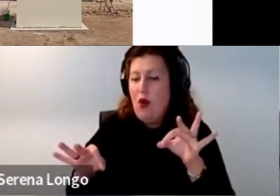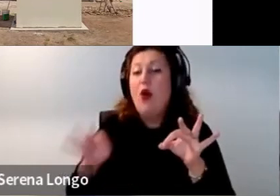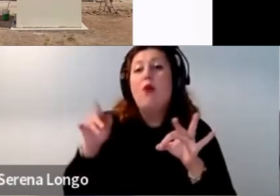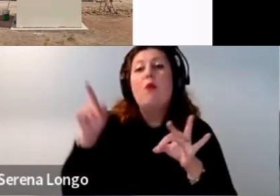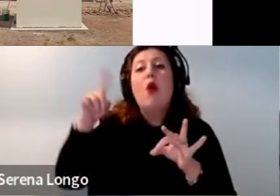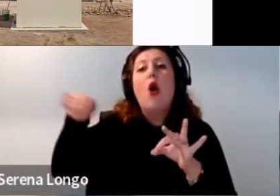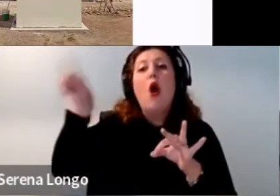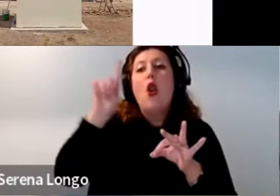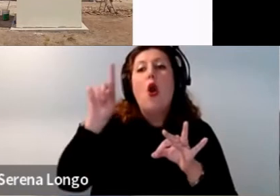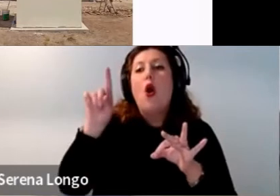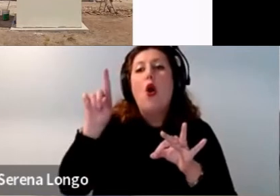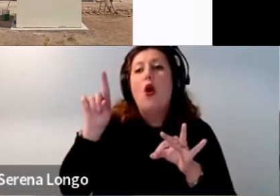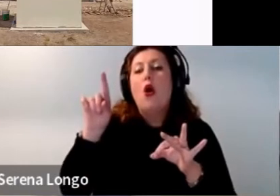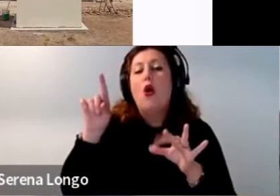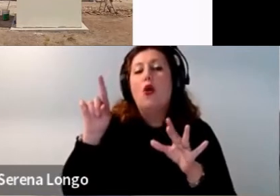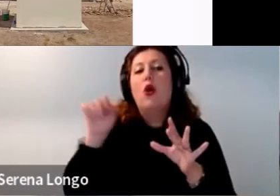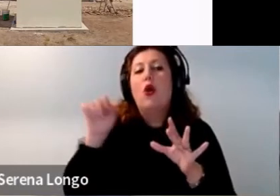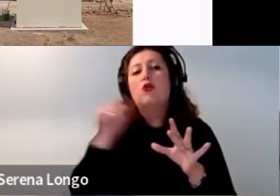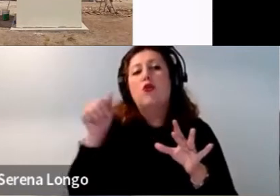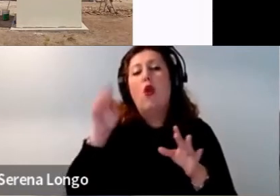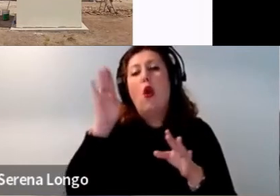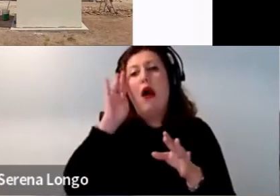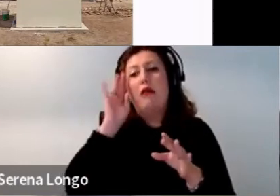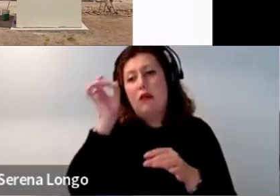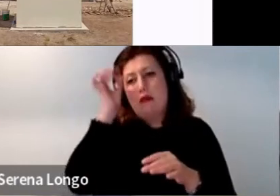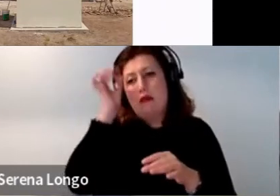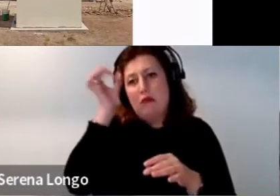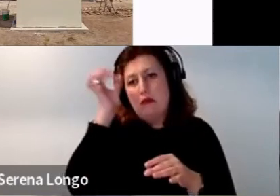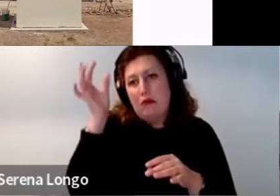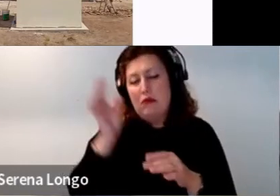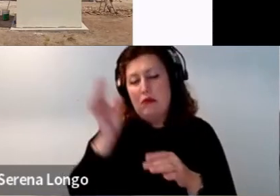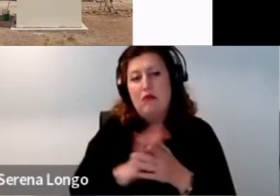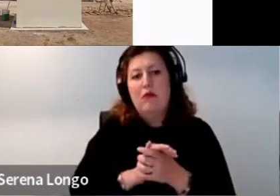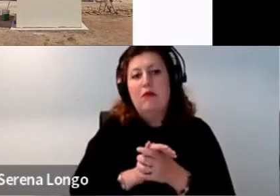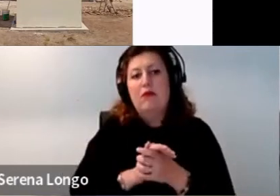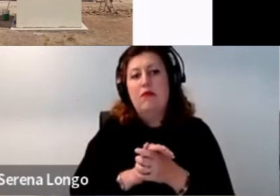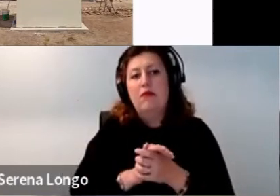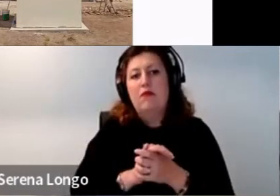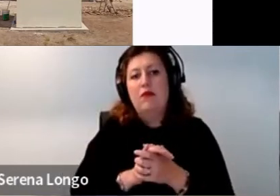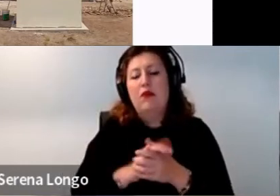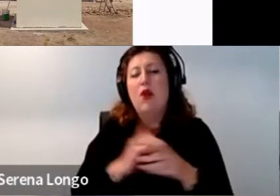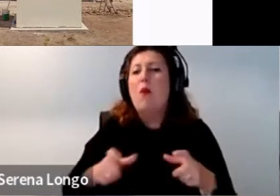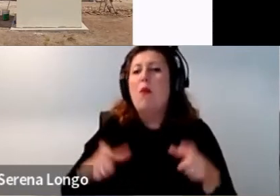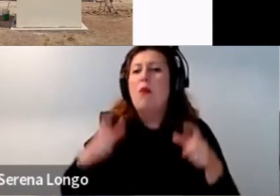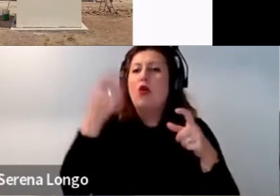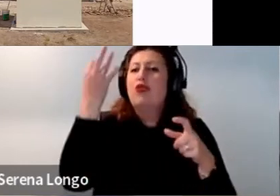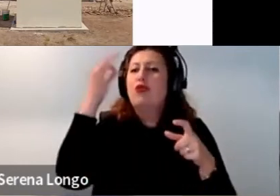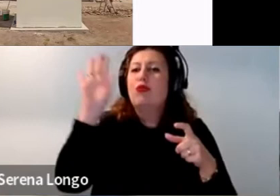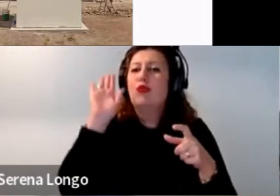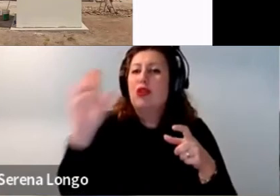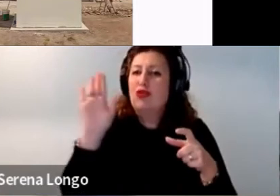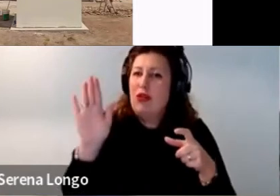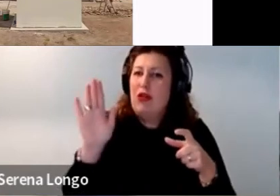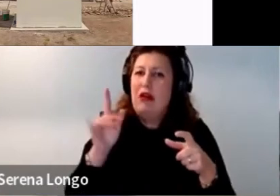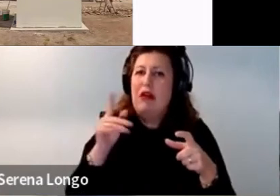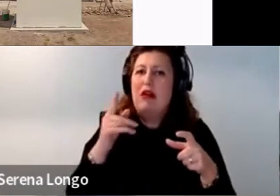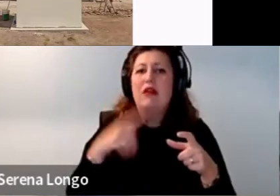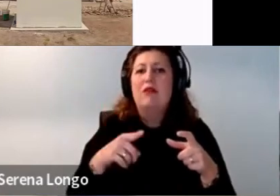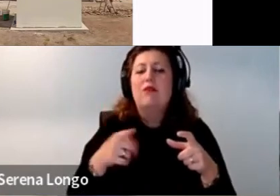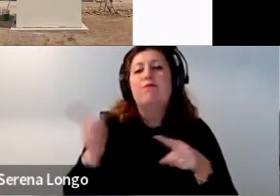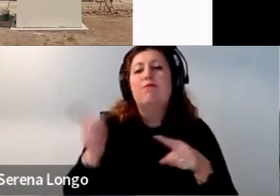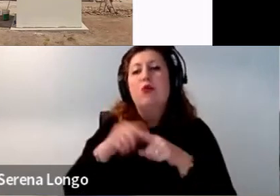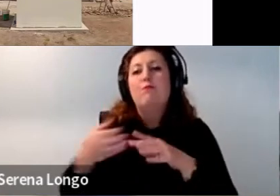manutenzione, per noi sicuramente dovrebbe averne. Abbiamo anche installato un water